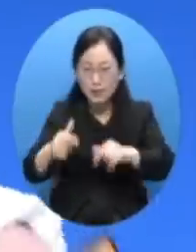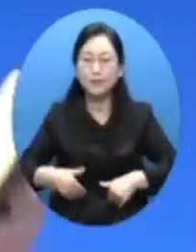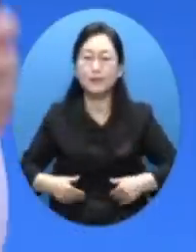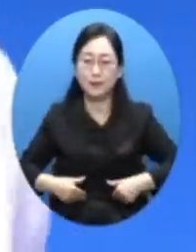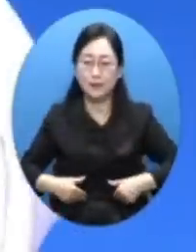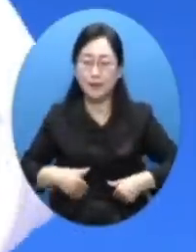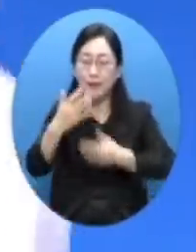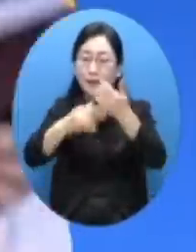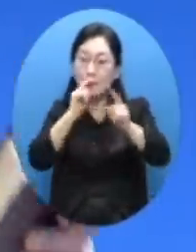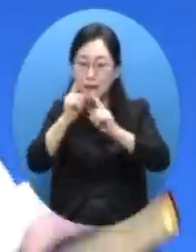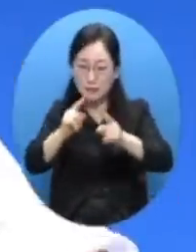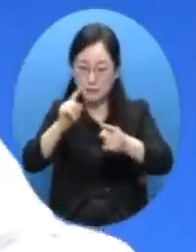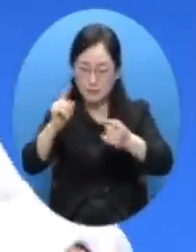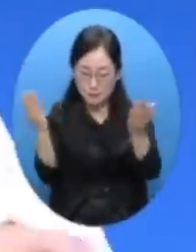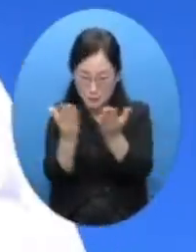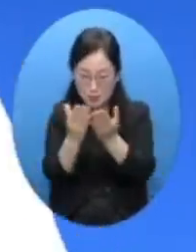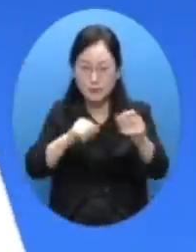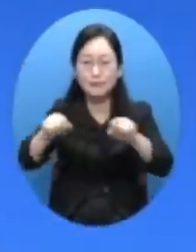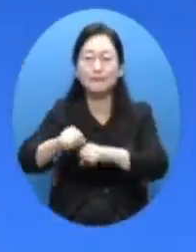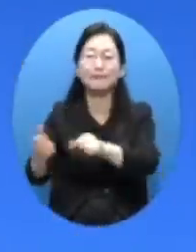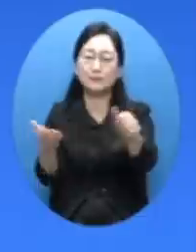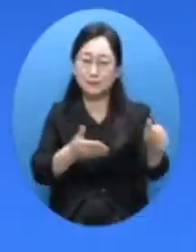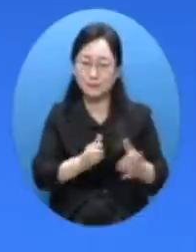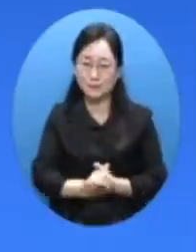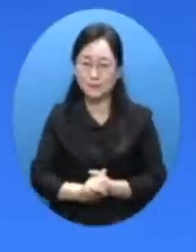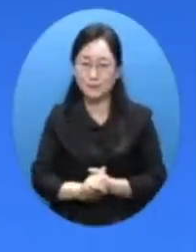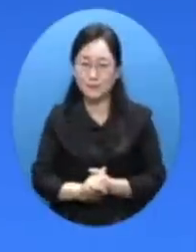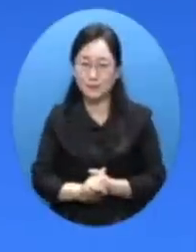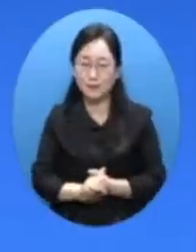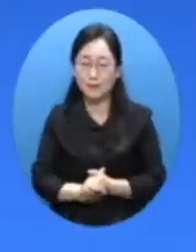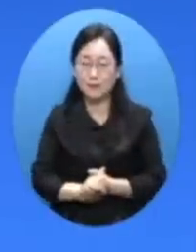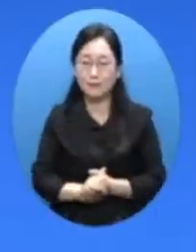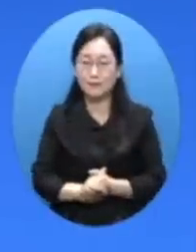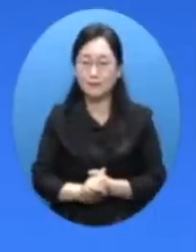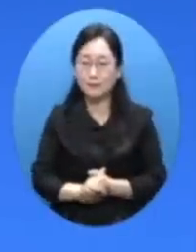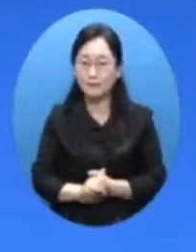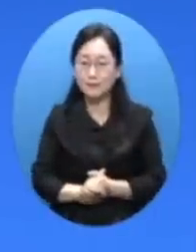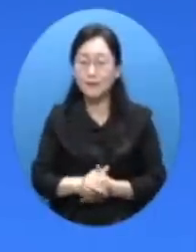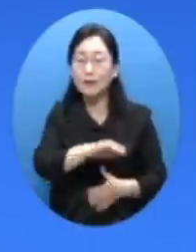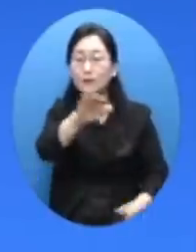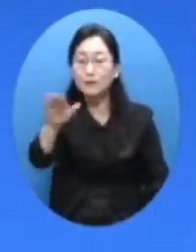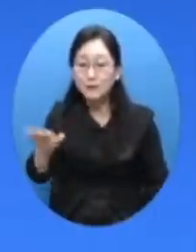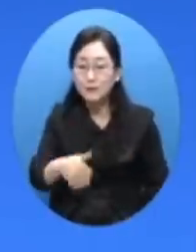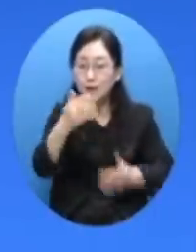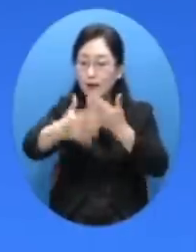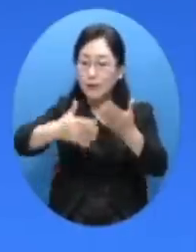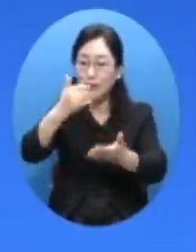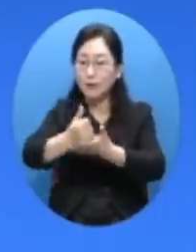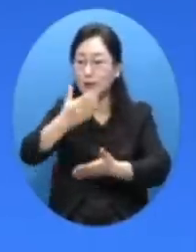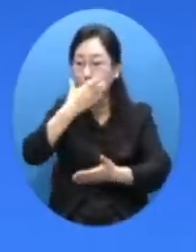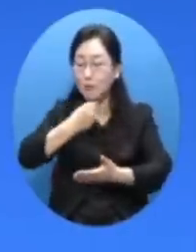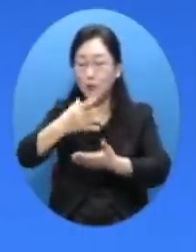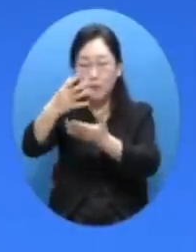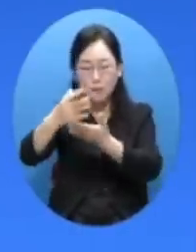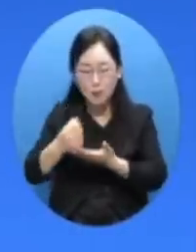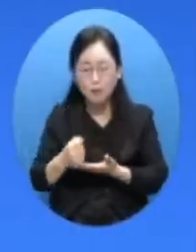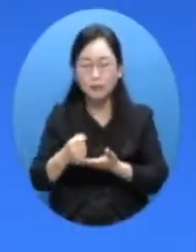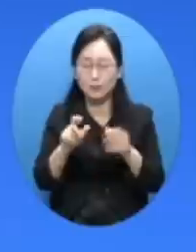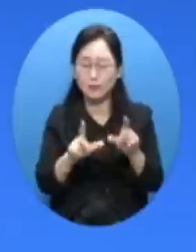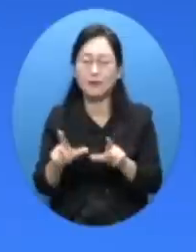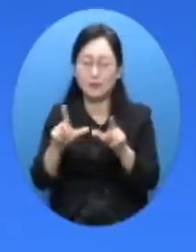말씀 가운데 우리 머물러 있어야 되는 것입니다. 그래서 우리가 하나 앞에 복 있는 사람 모양의 삶을 살아야